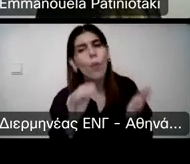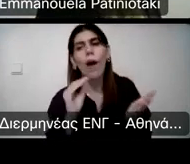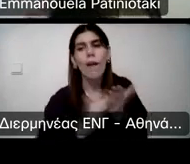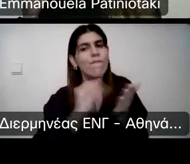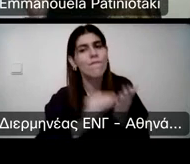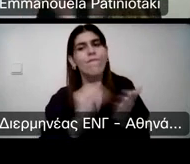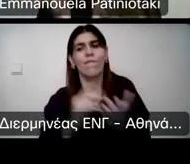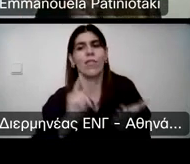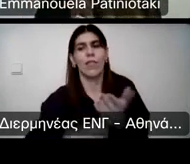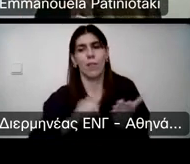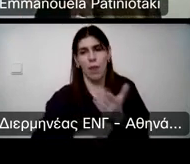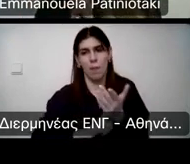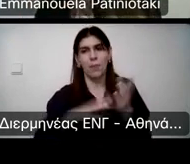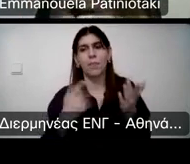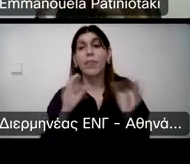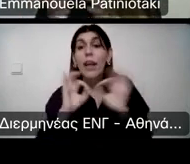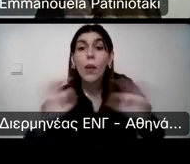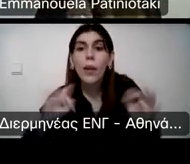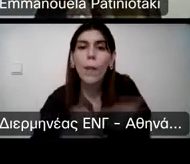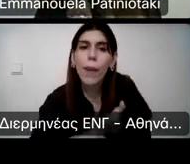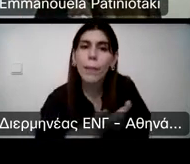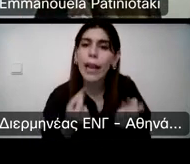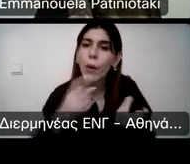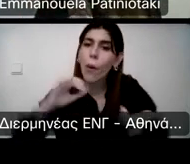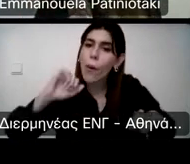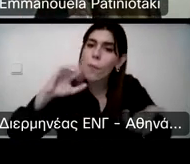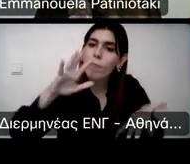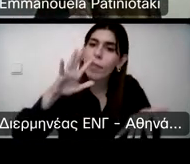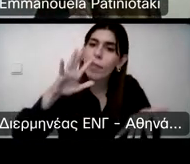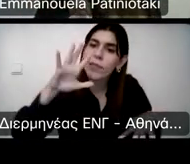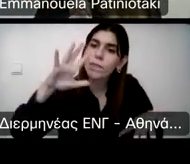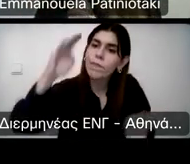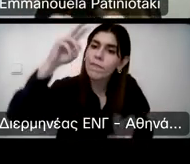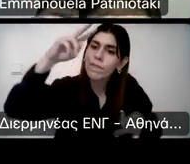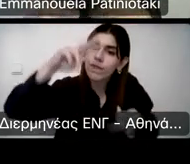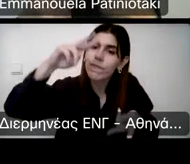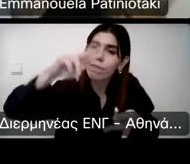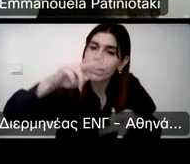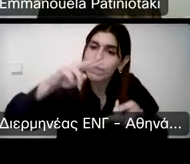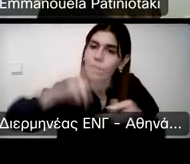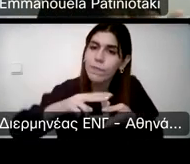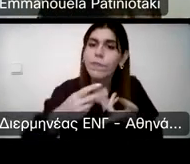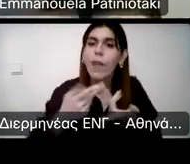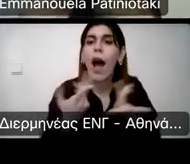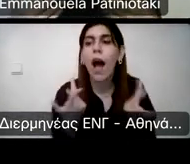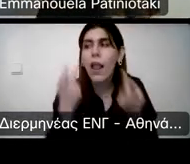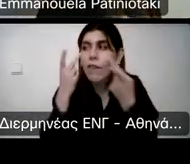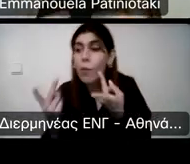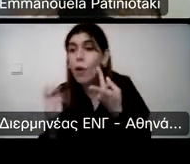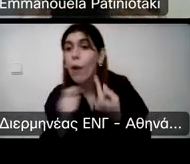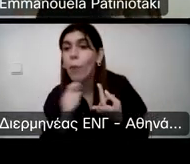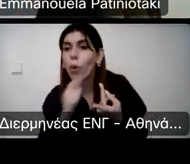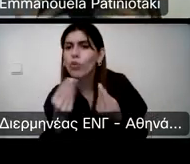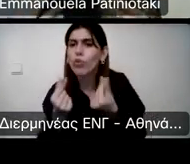έπρεπε να συμμαζεύεται, να συρρυκνώνεται, βλέπουμε ότι λόγω της πολιτικής έντασης είναι όλο